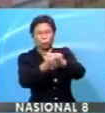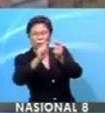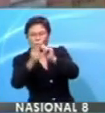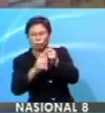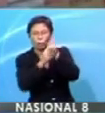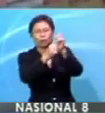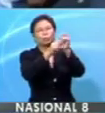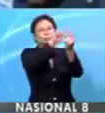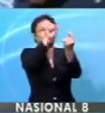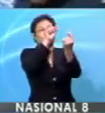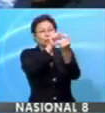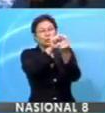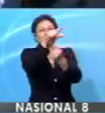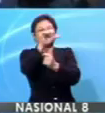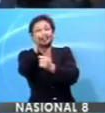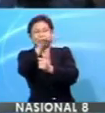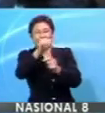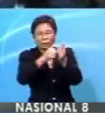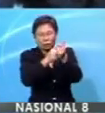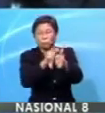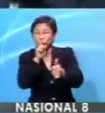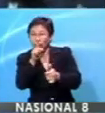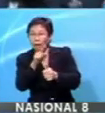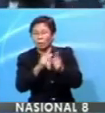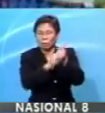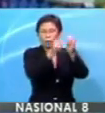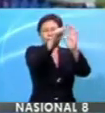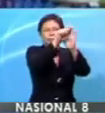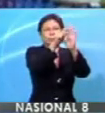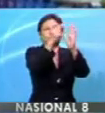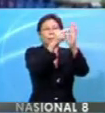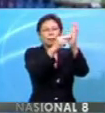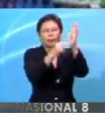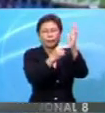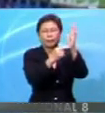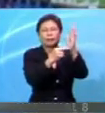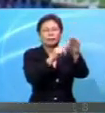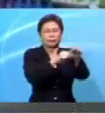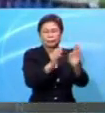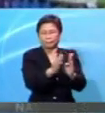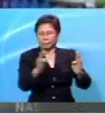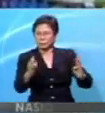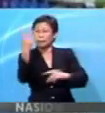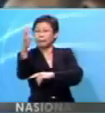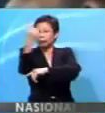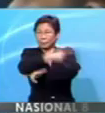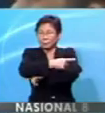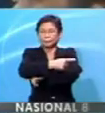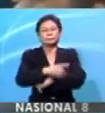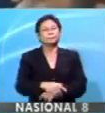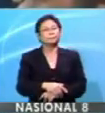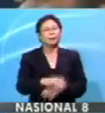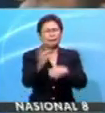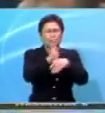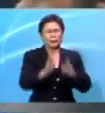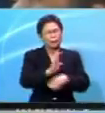spesifikasi GST serta memastikan mereka mematuhi peraturan ditetapkan dalam tempoh 14 Hari yang diberikan kebanyakan